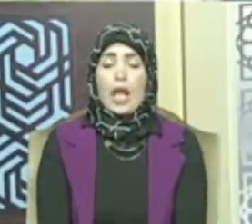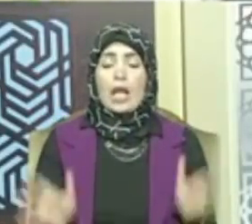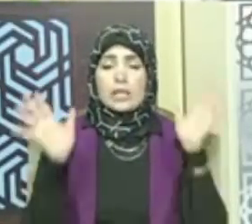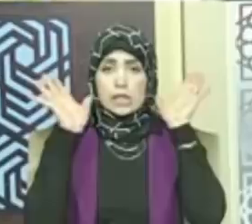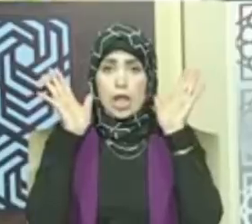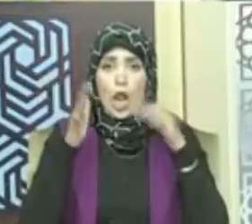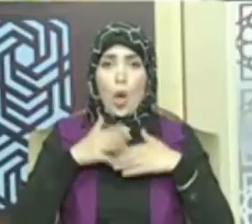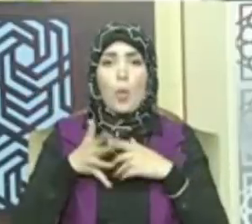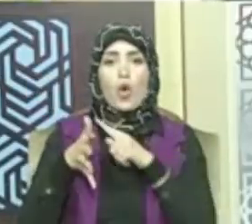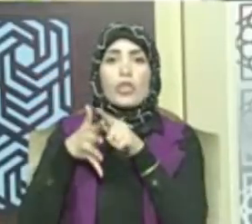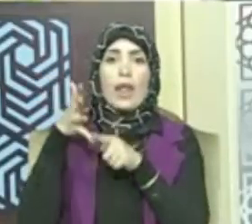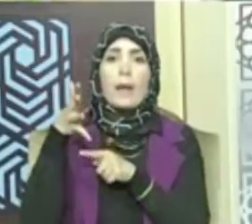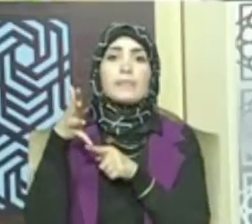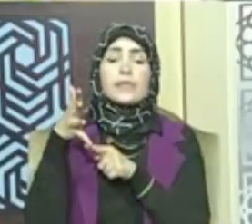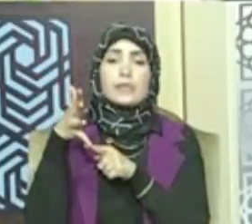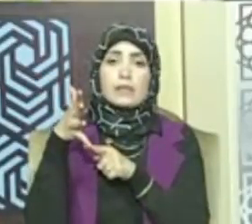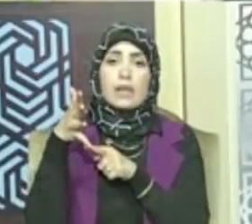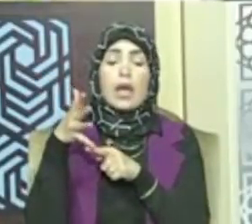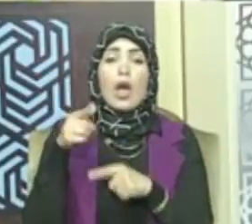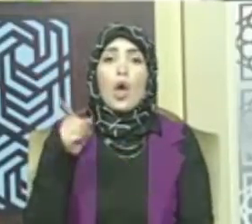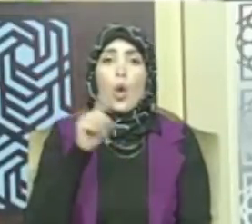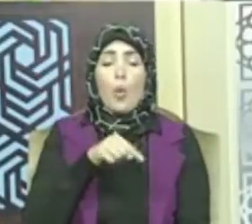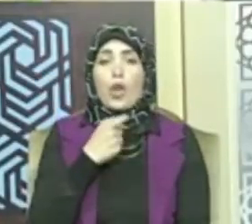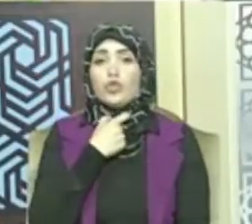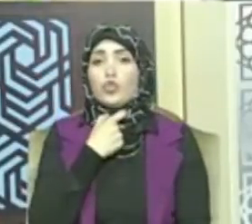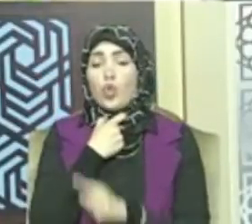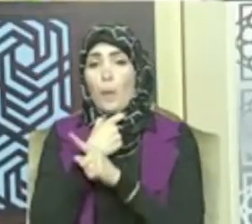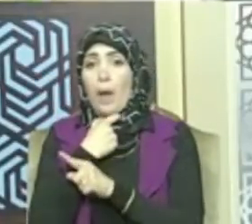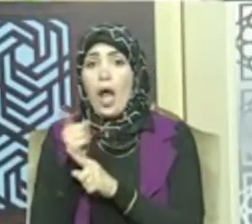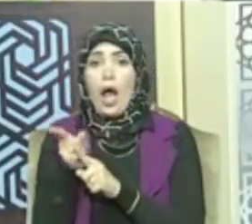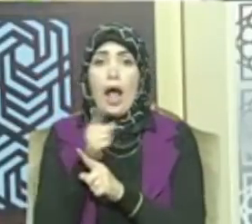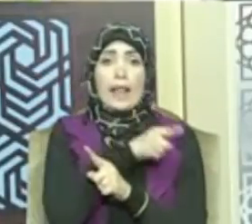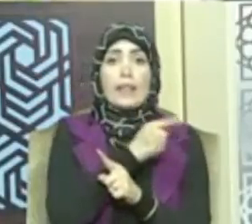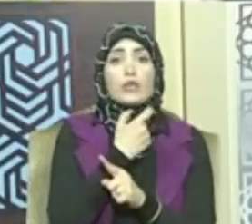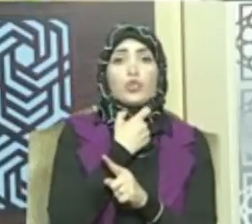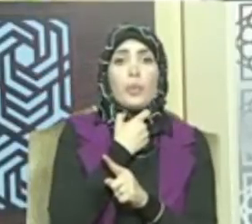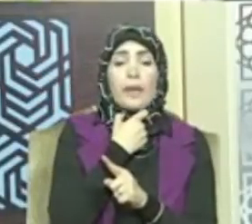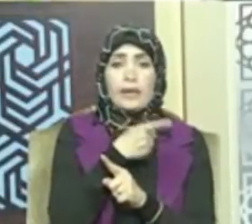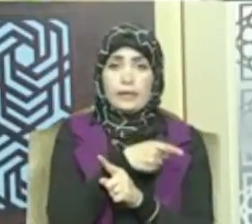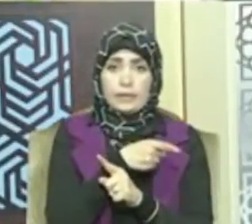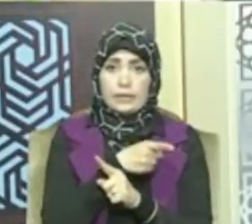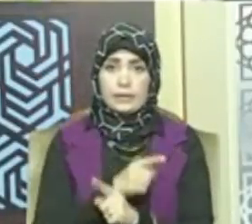الصلوات الخمس والجمعة إلى الجمعة